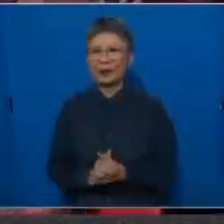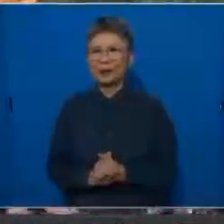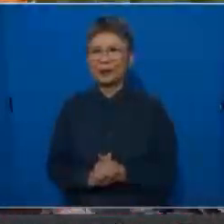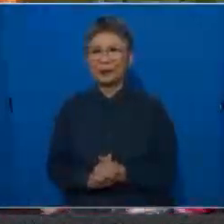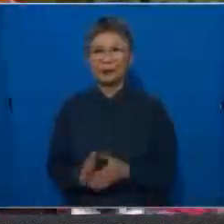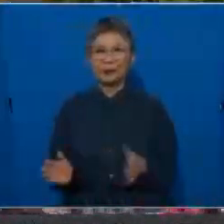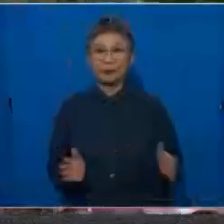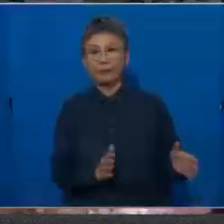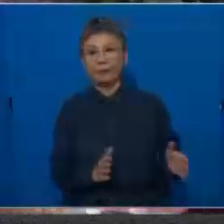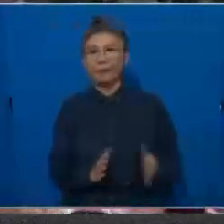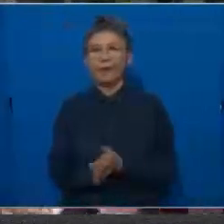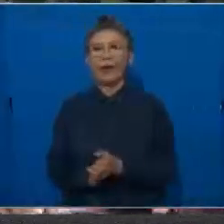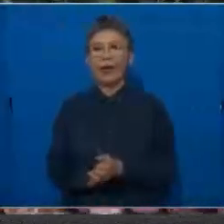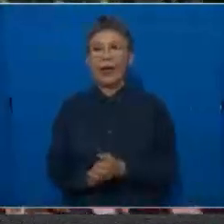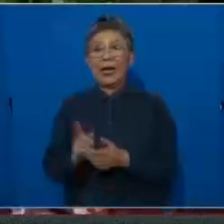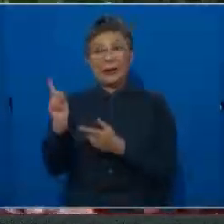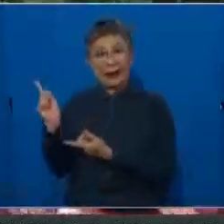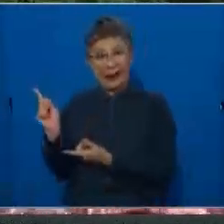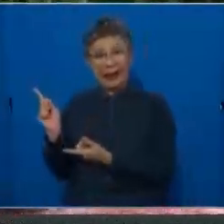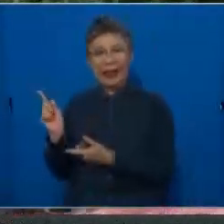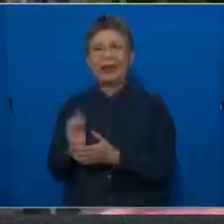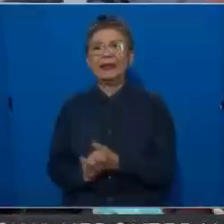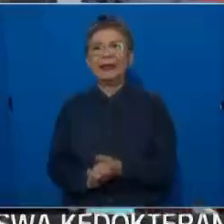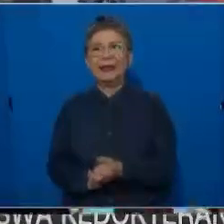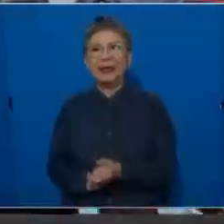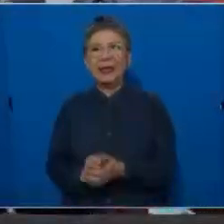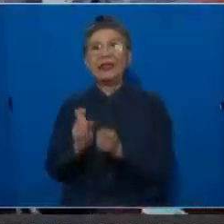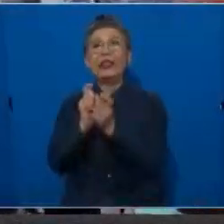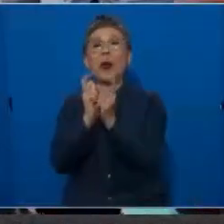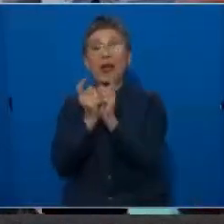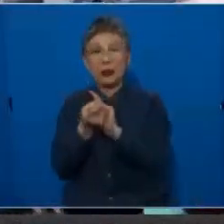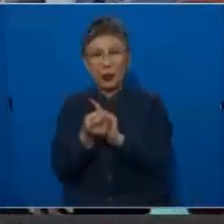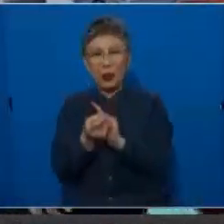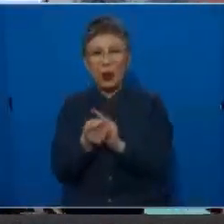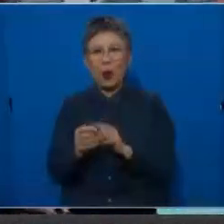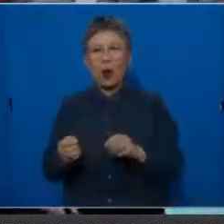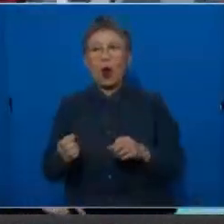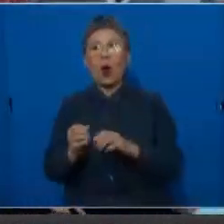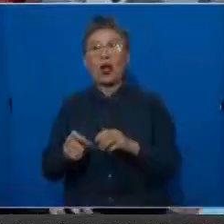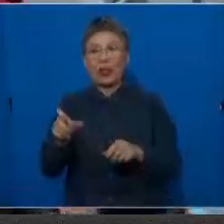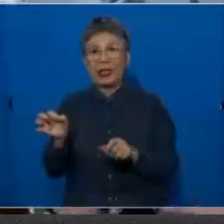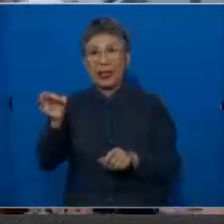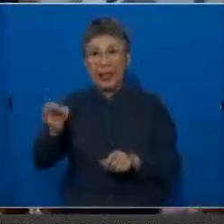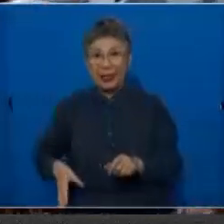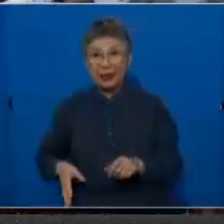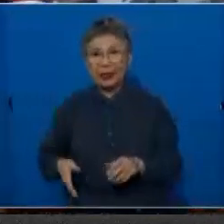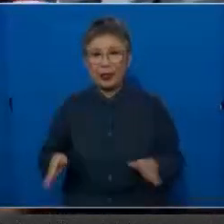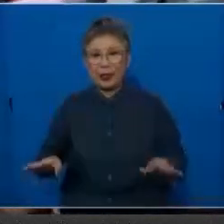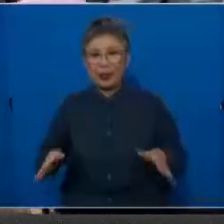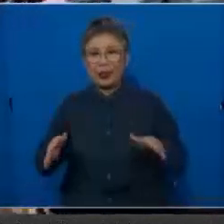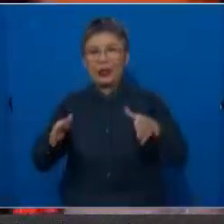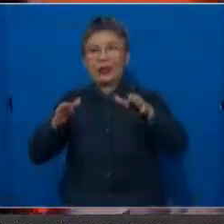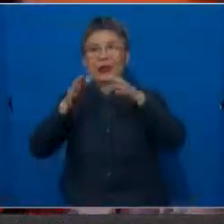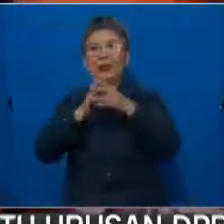Jika di Pangandaran dan Jombang warga berburu durian, di Sidoarjo, Jawa Timur, ribuan warga desa Sedengan Mijen, Kecamatan